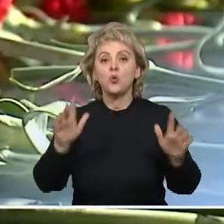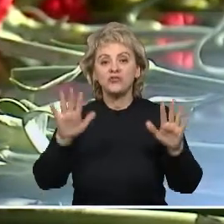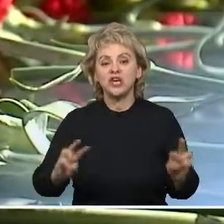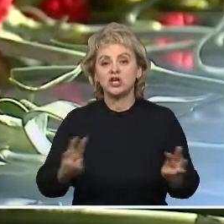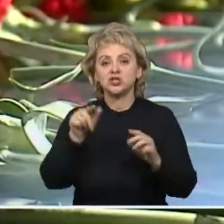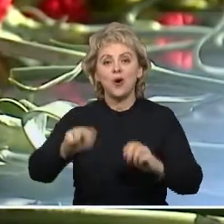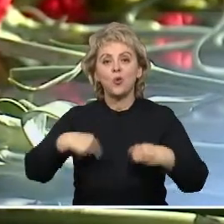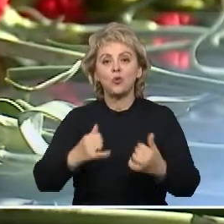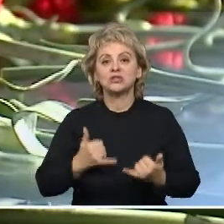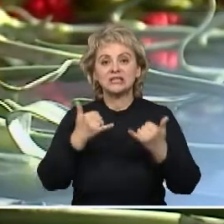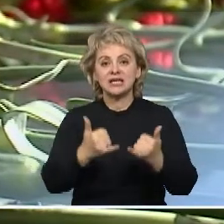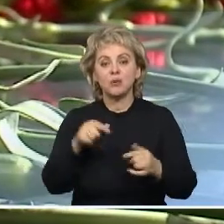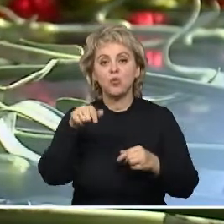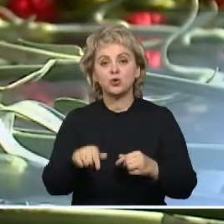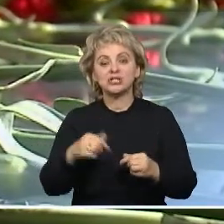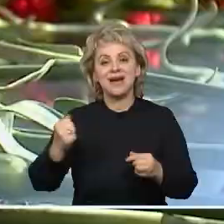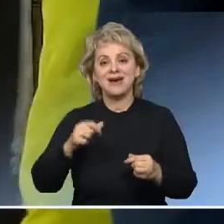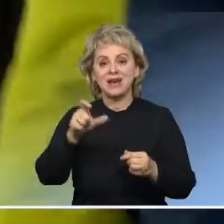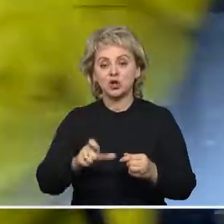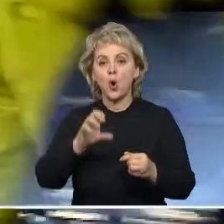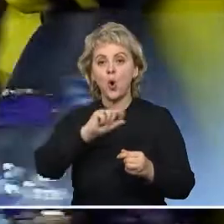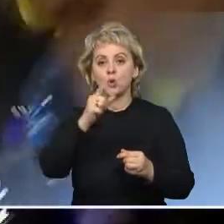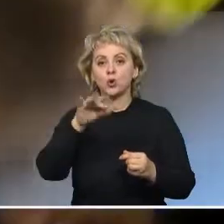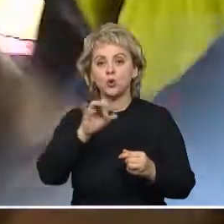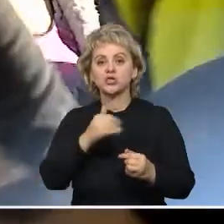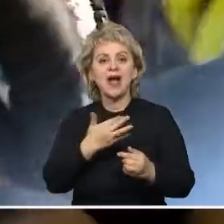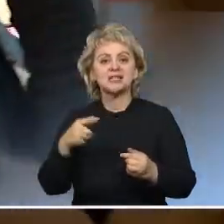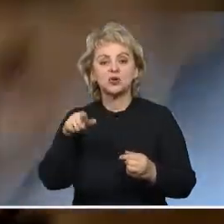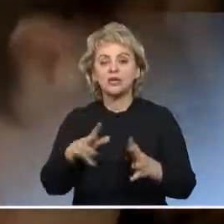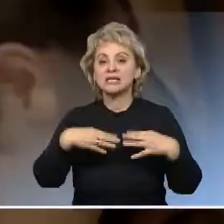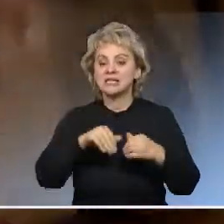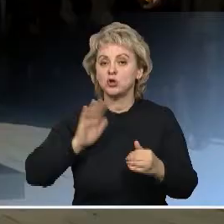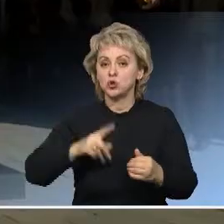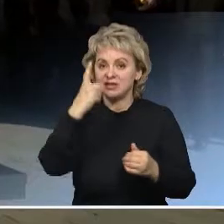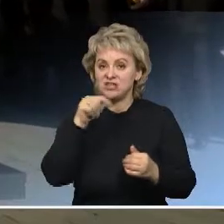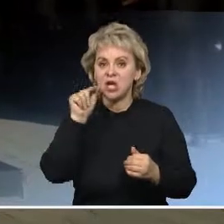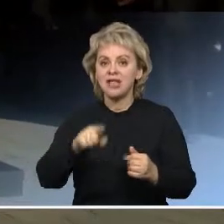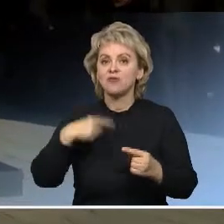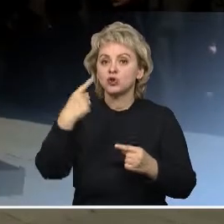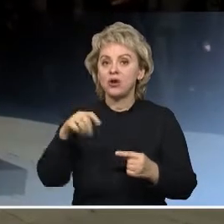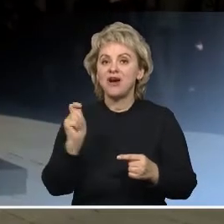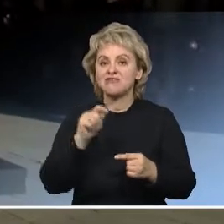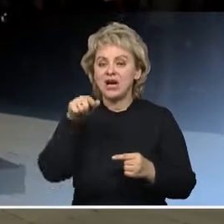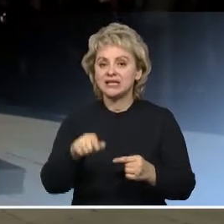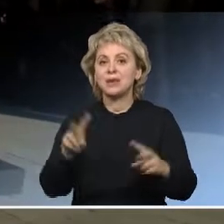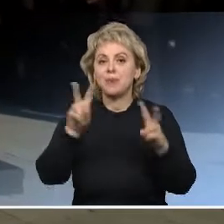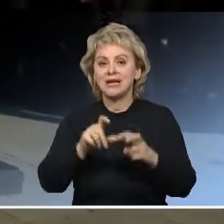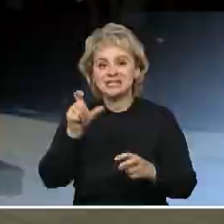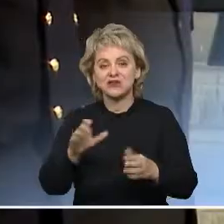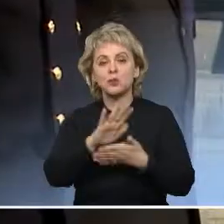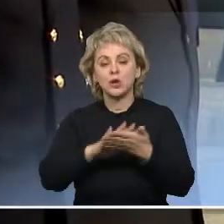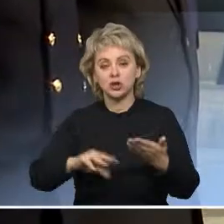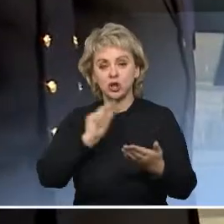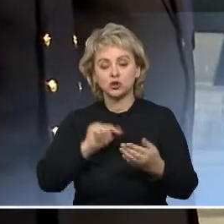огня отданы воинские почести рядовому Окрушко. А сколько еще семей ждут вестей с того далекого фронта? И поисковики